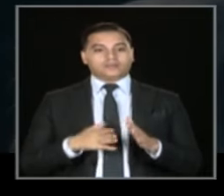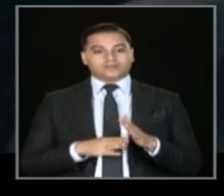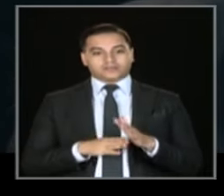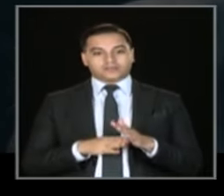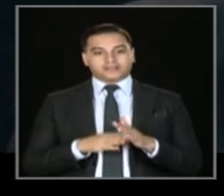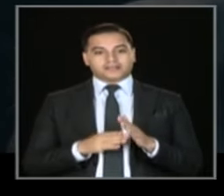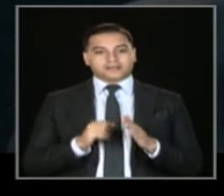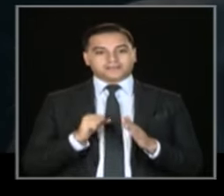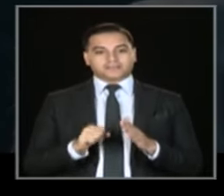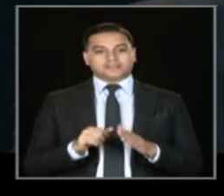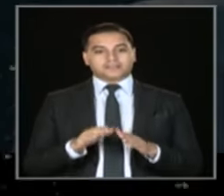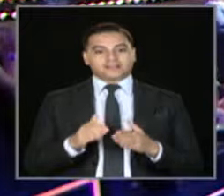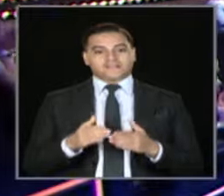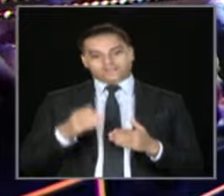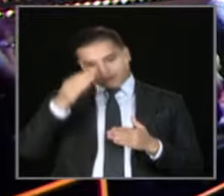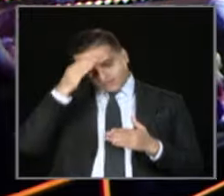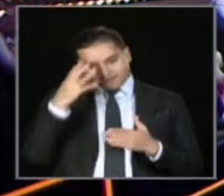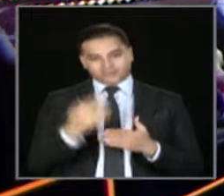حفوظ كاس عباقره.